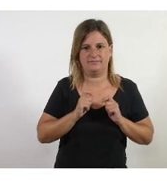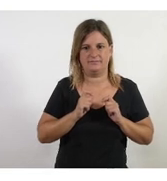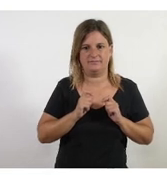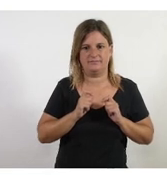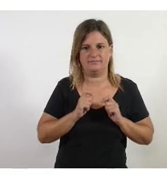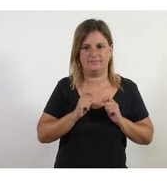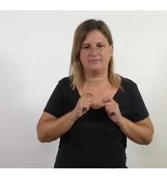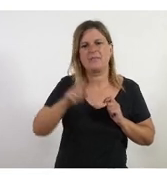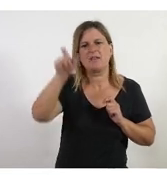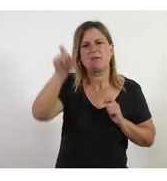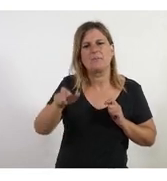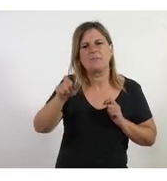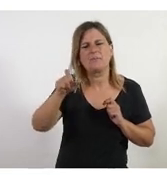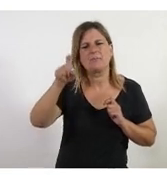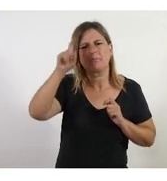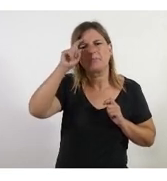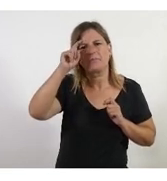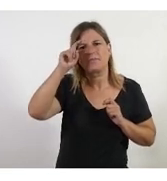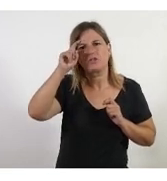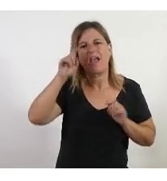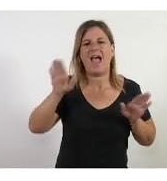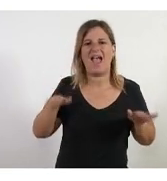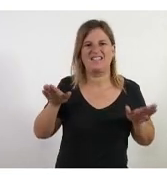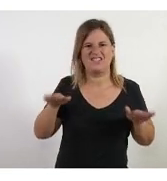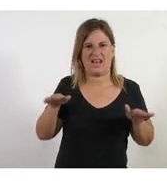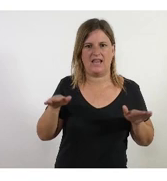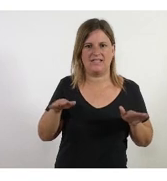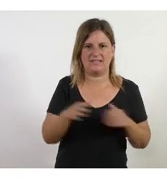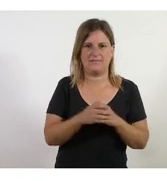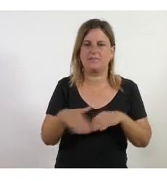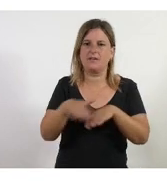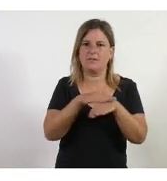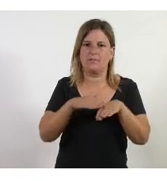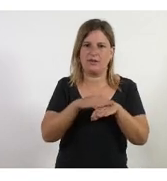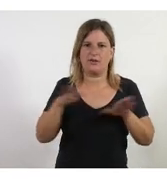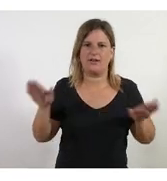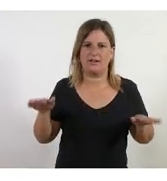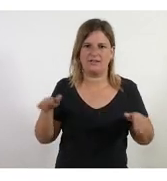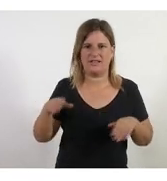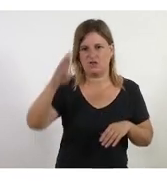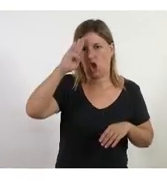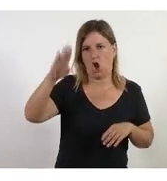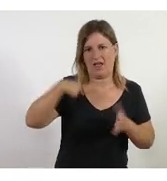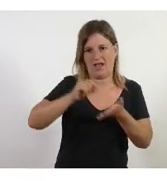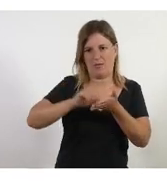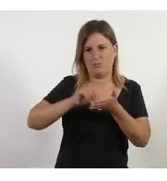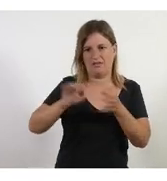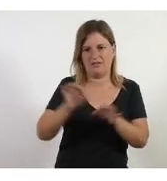com es diu la persona? Que no m'hi he apuntat el nom. Era l'Àngels. Àngels, perdona, Àngels. Hola, Àngels, que no m'ho havia